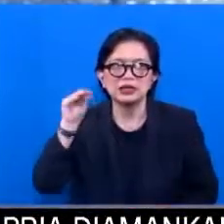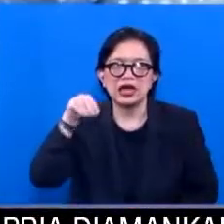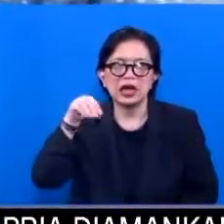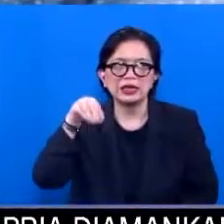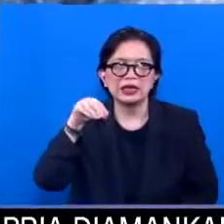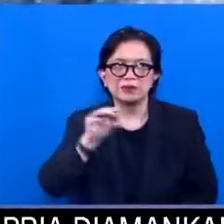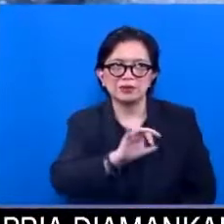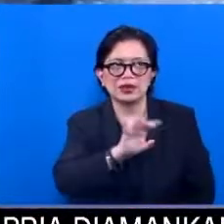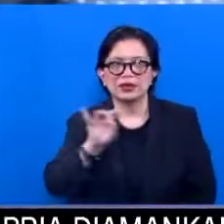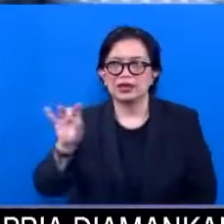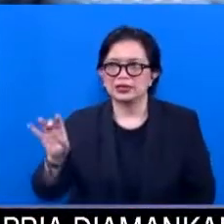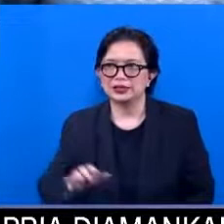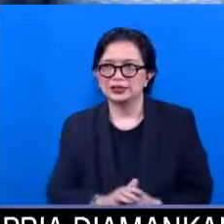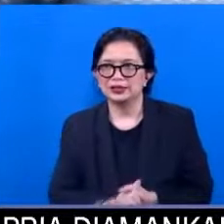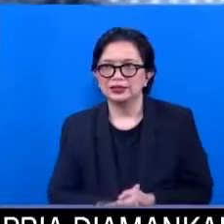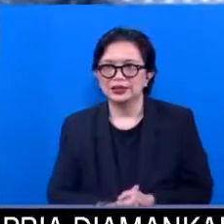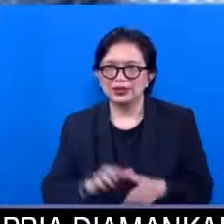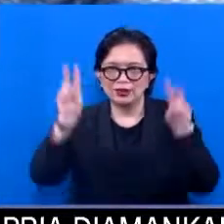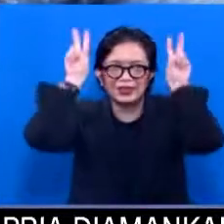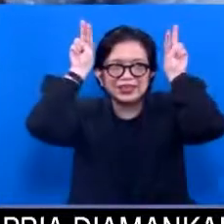gitu, kadang kelinci.